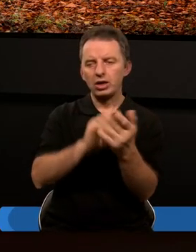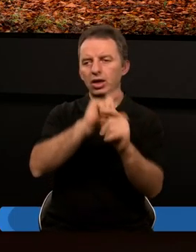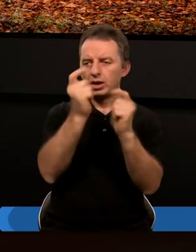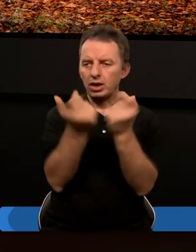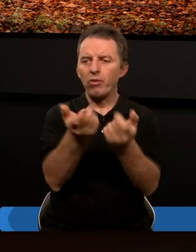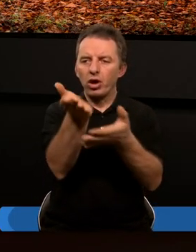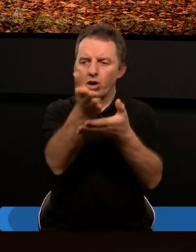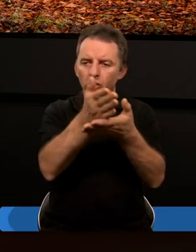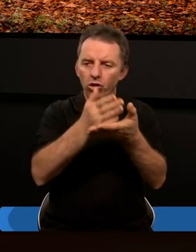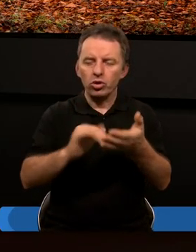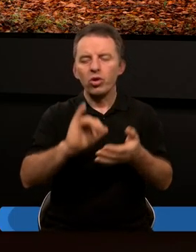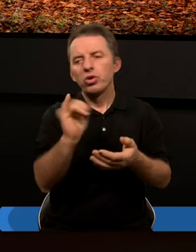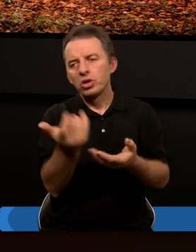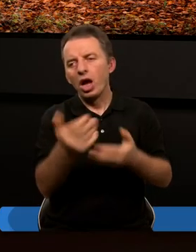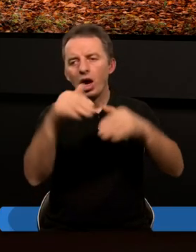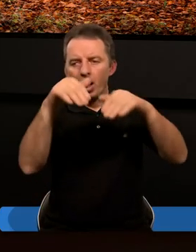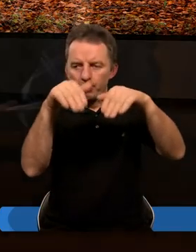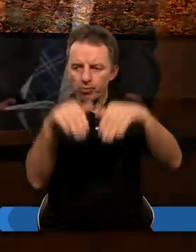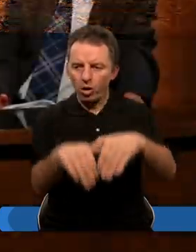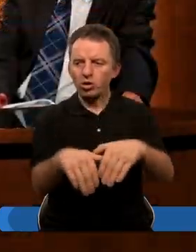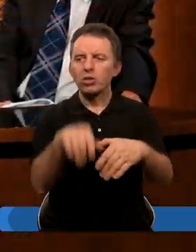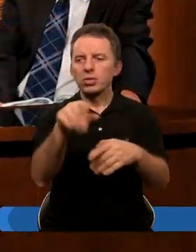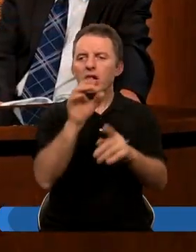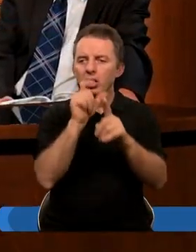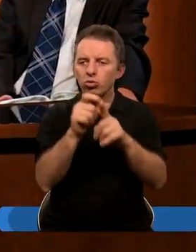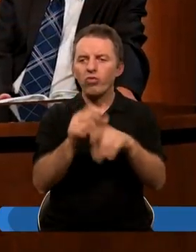rozdziału, jak możemy te słowa zrozumieć?